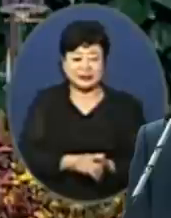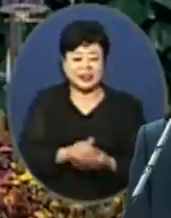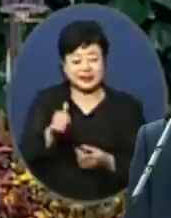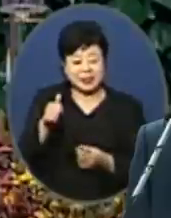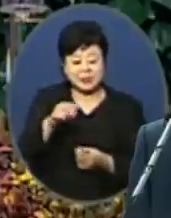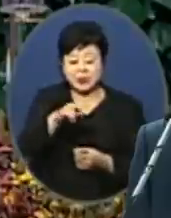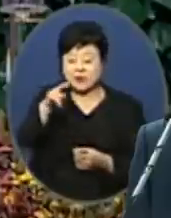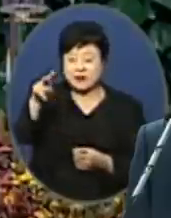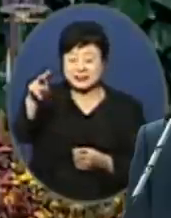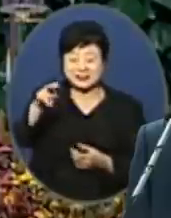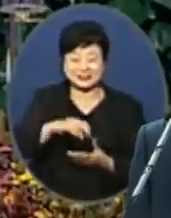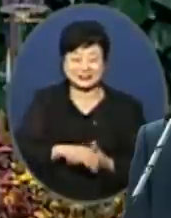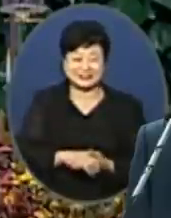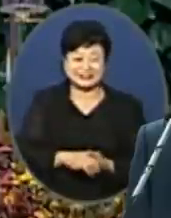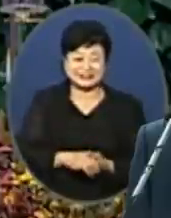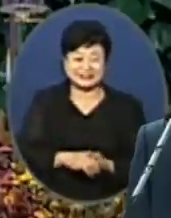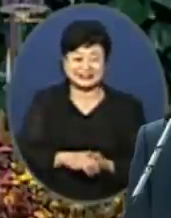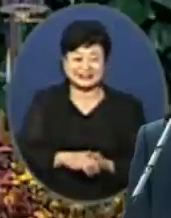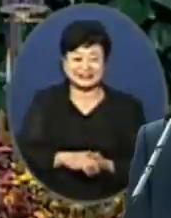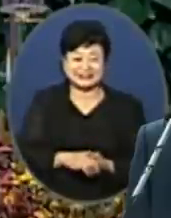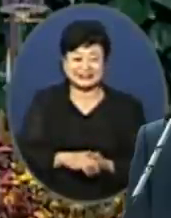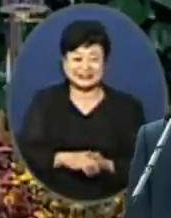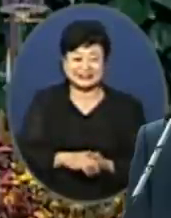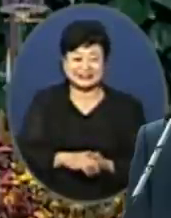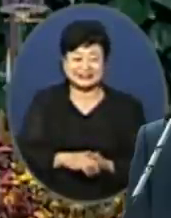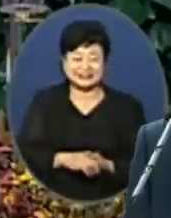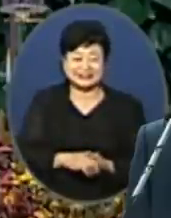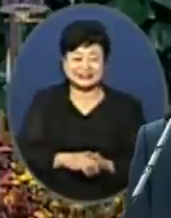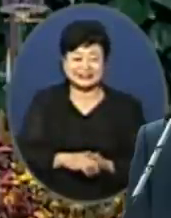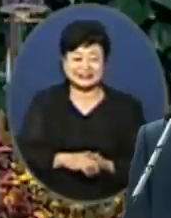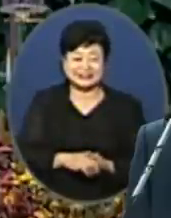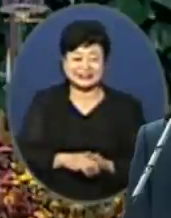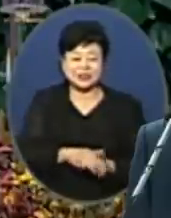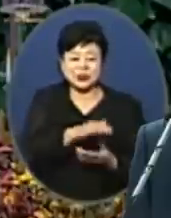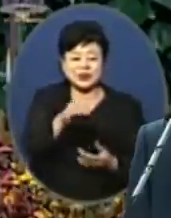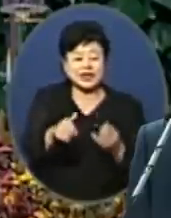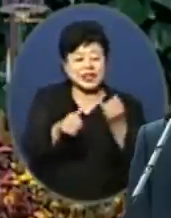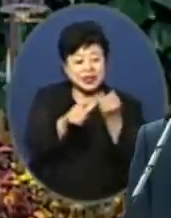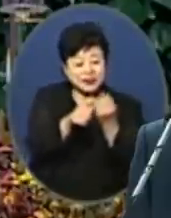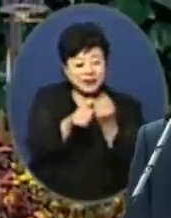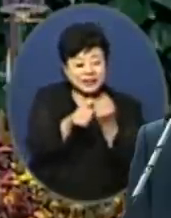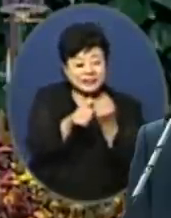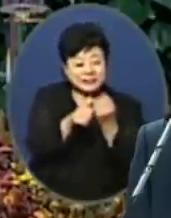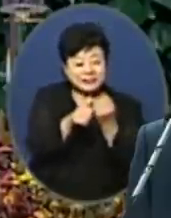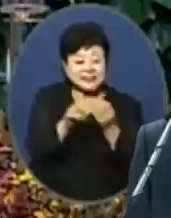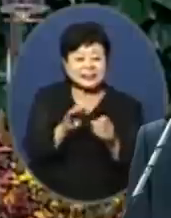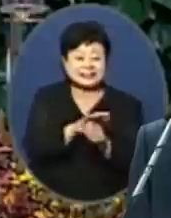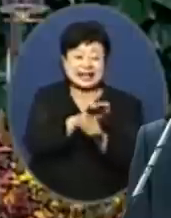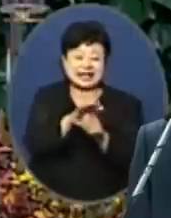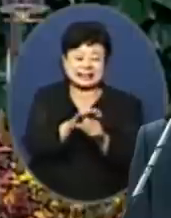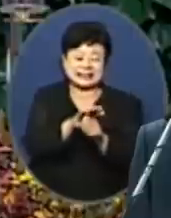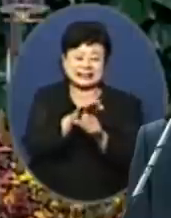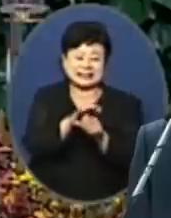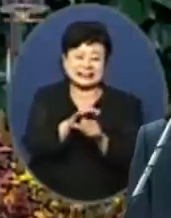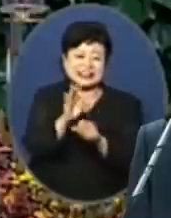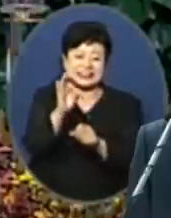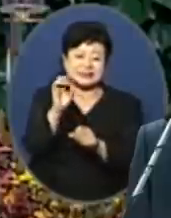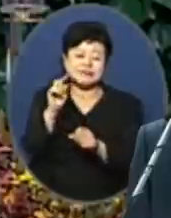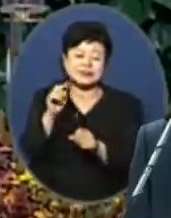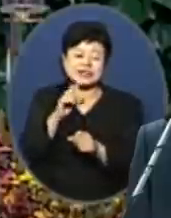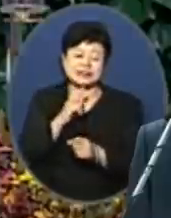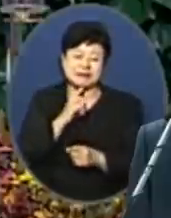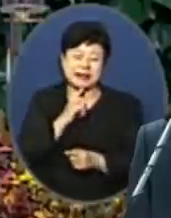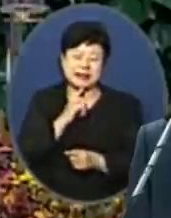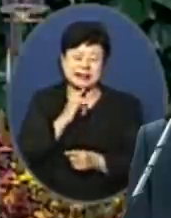남편 얼굴을 한번 쳐다보고 학생들 바라보고 난 다음에 우리의 결혼에서 사랑은